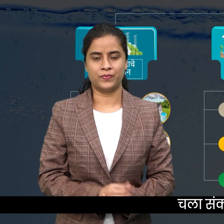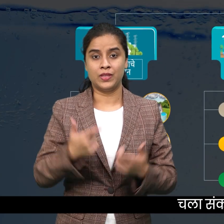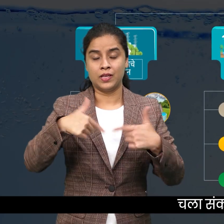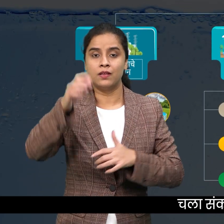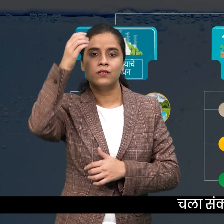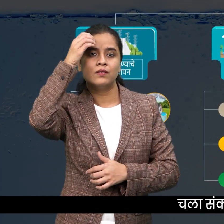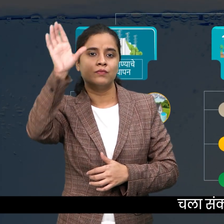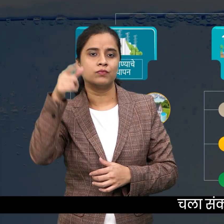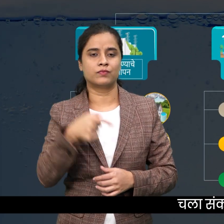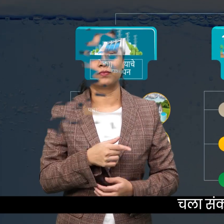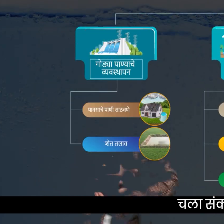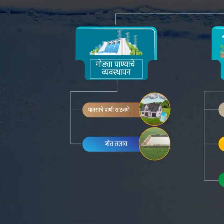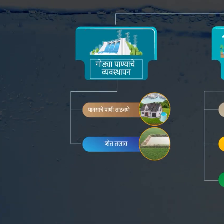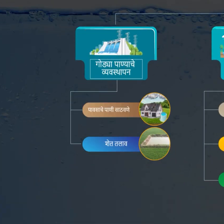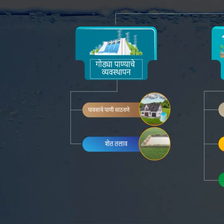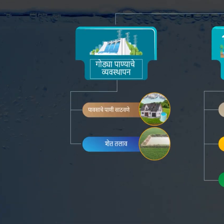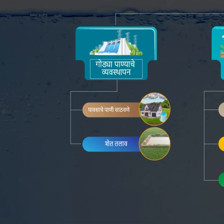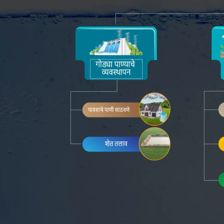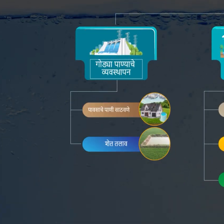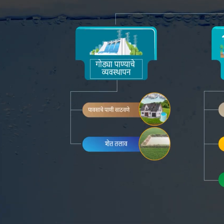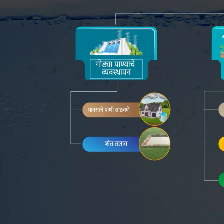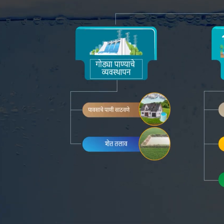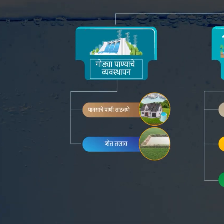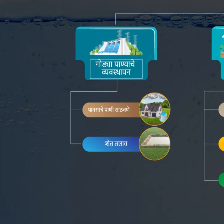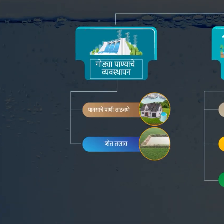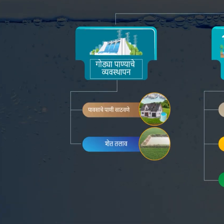चला संकल्पना नकाशा पाहू.